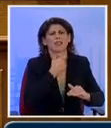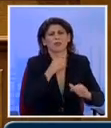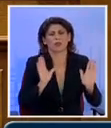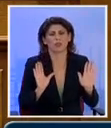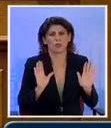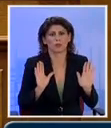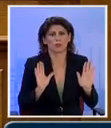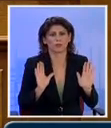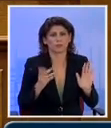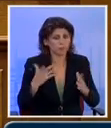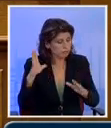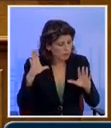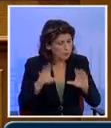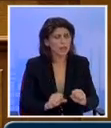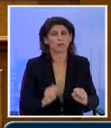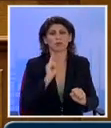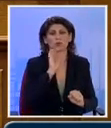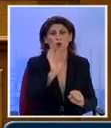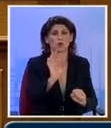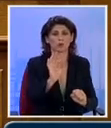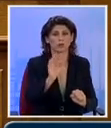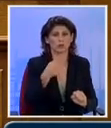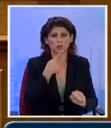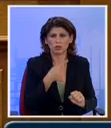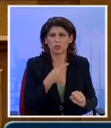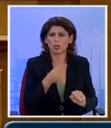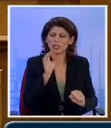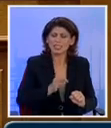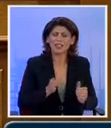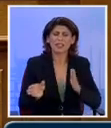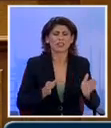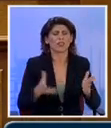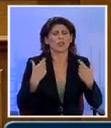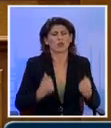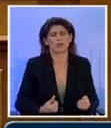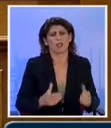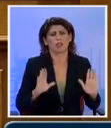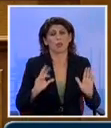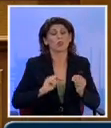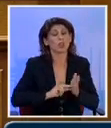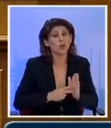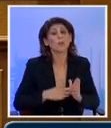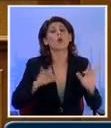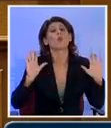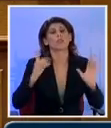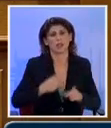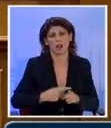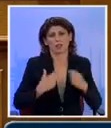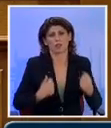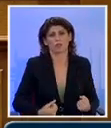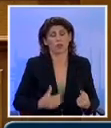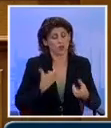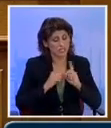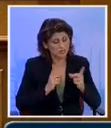χρειαζόμαστε, αφού πιάνουμε τους στόχους μας. Άλλωστε το λέω προς κάθε κατεύθυνση. Δεν το αντέχει ούτε η οικονομία ούτε η χώρα.